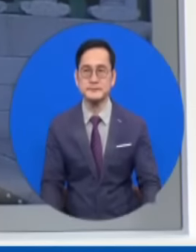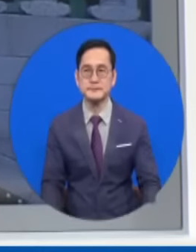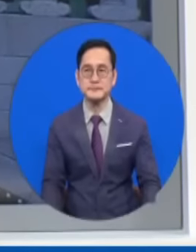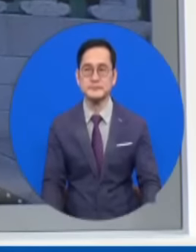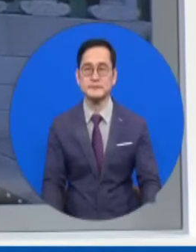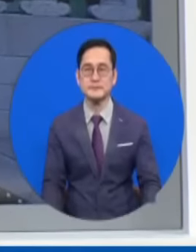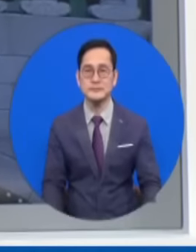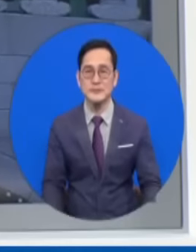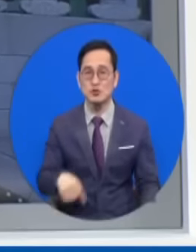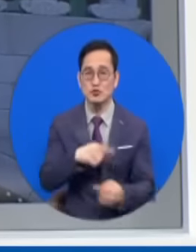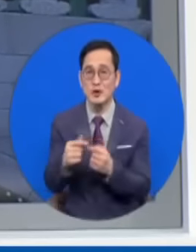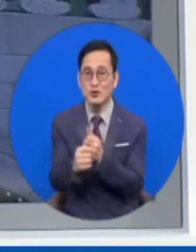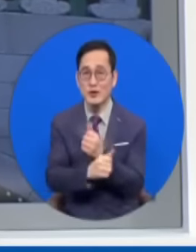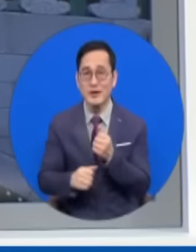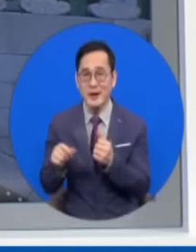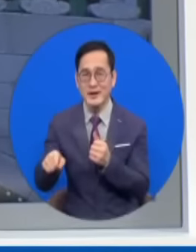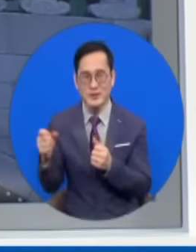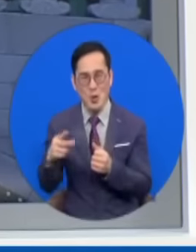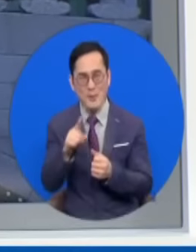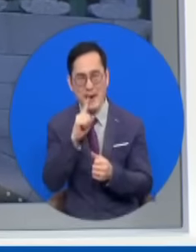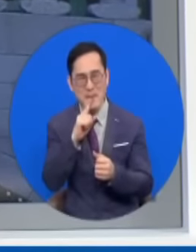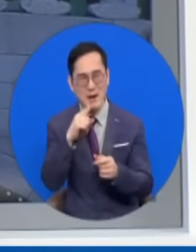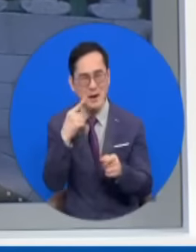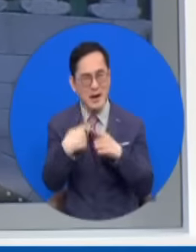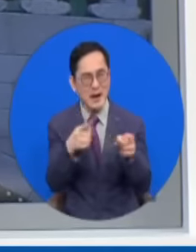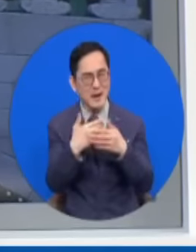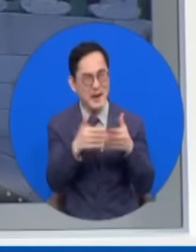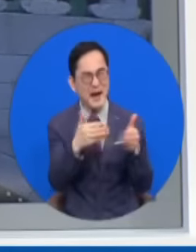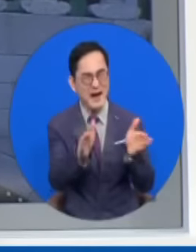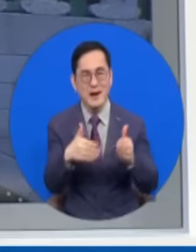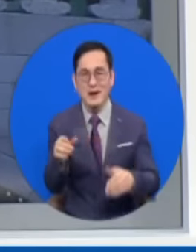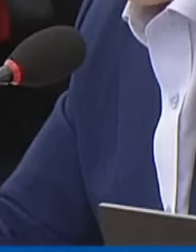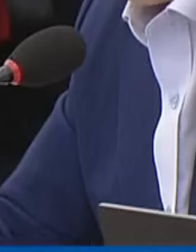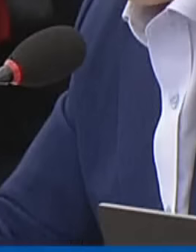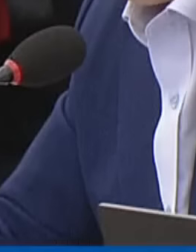그렇게 가르치냐라는 설전도 있었다고 합니다. 들어보시죠.